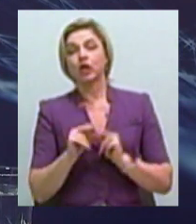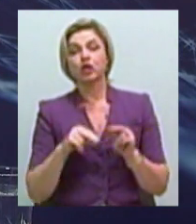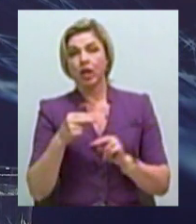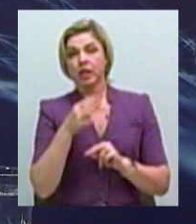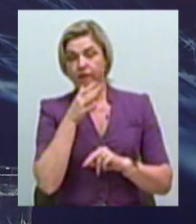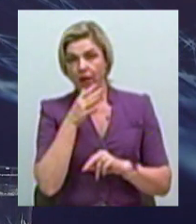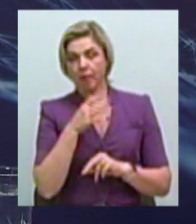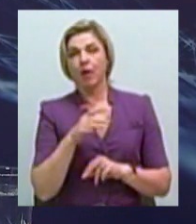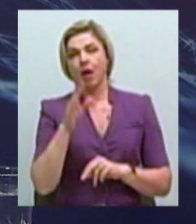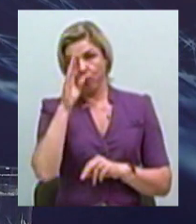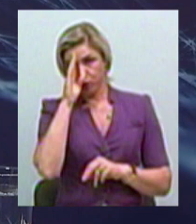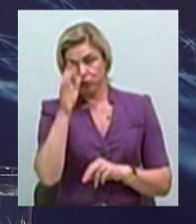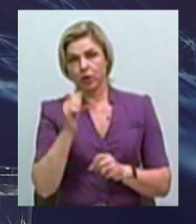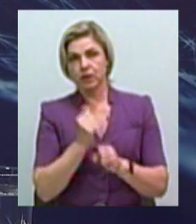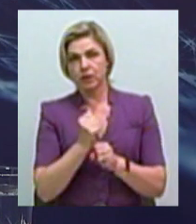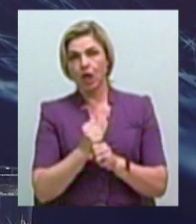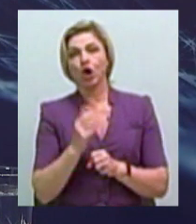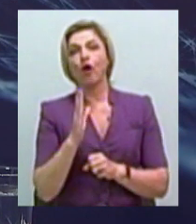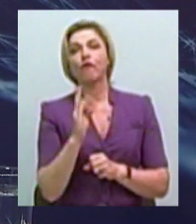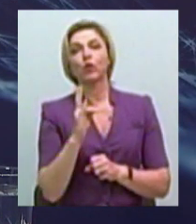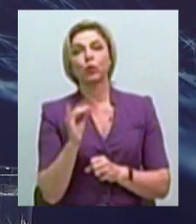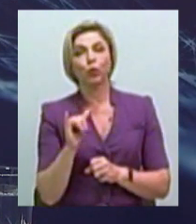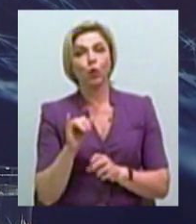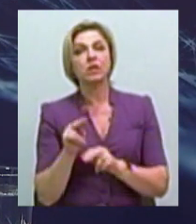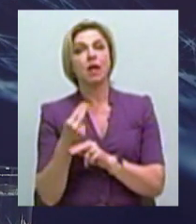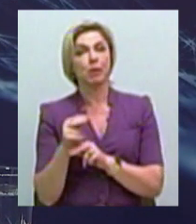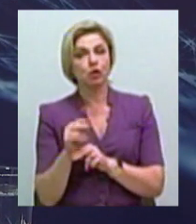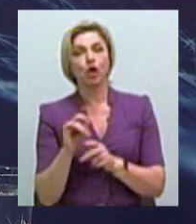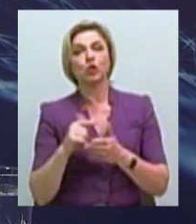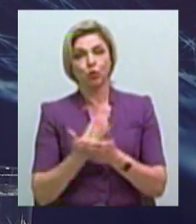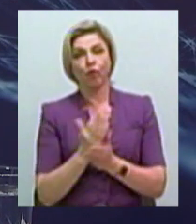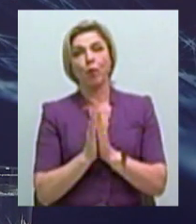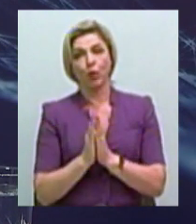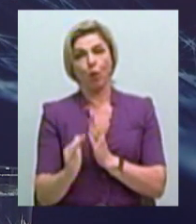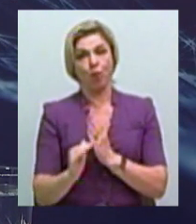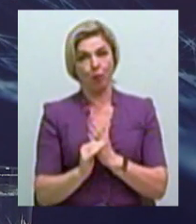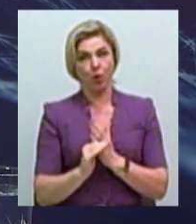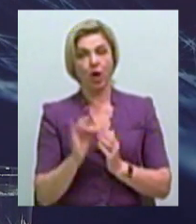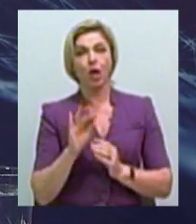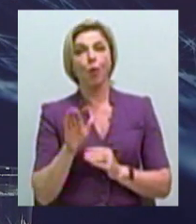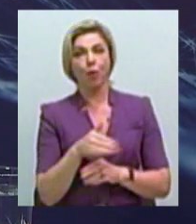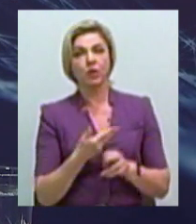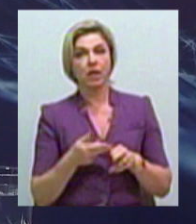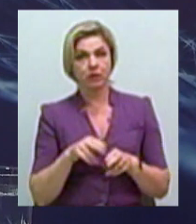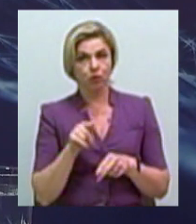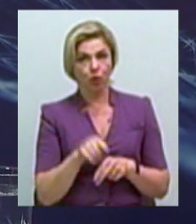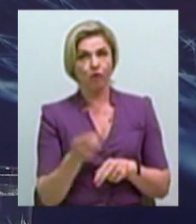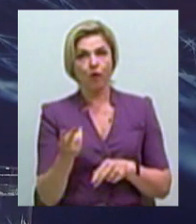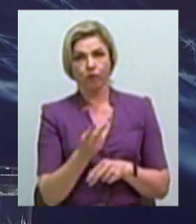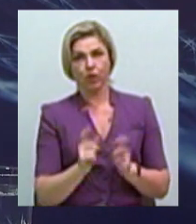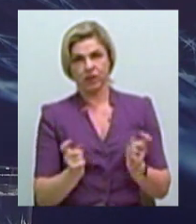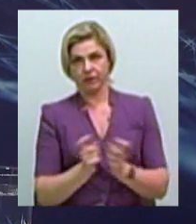час чоловік зробив онукові зауваження та знов попросив про допомогу. І після цього вони